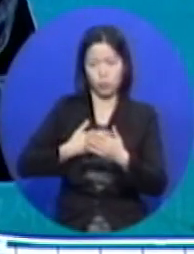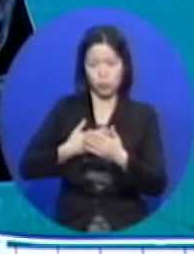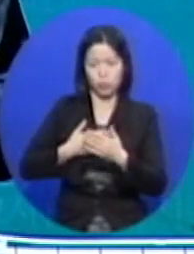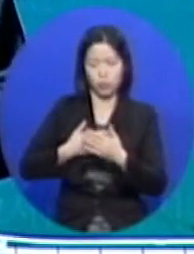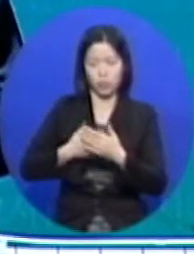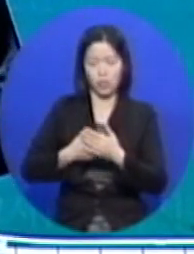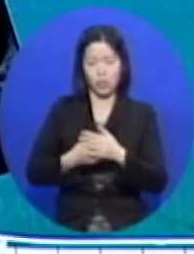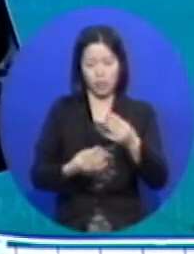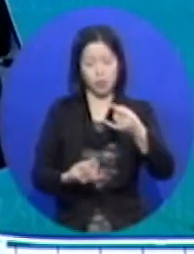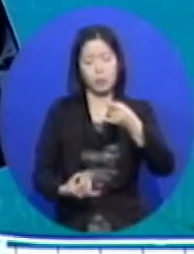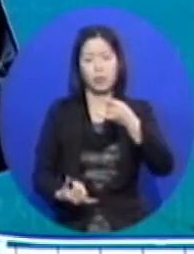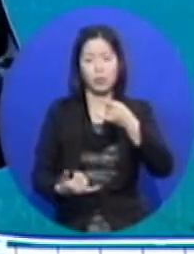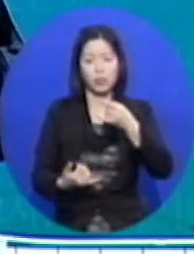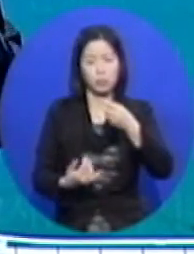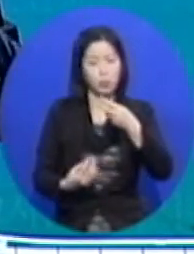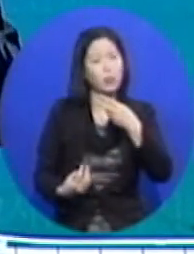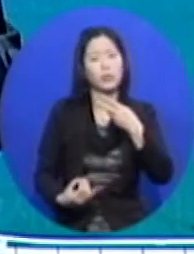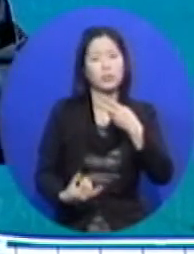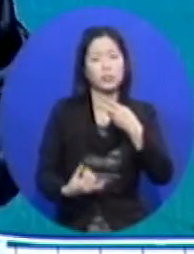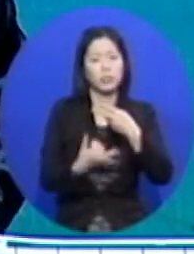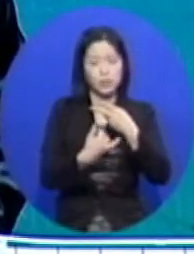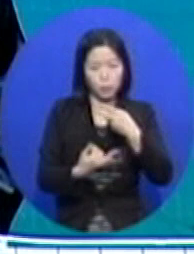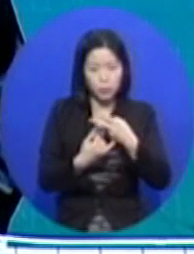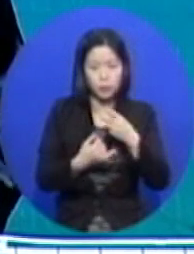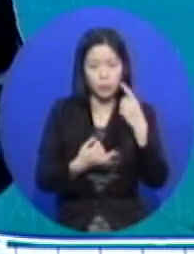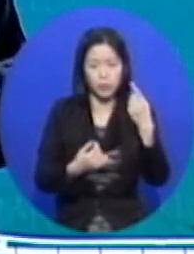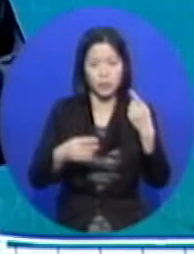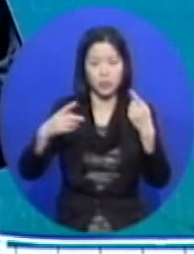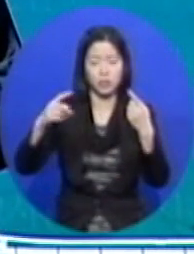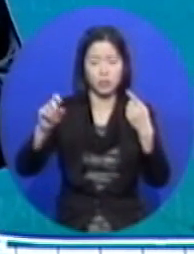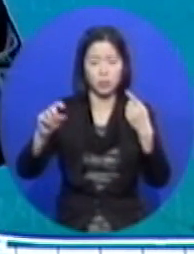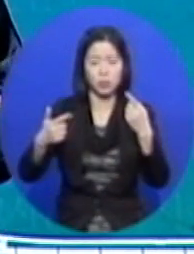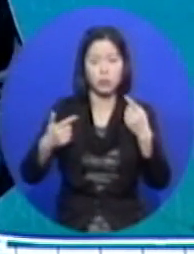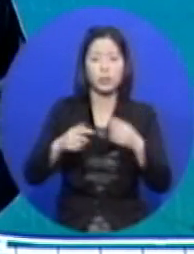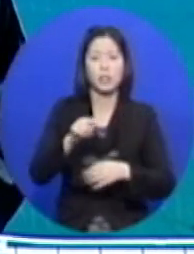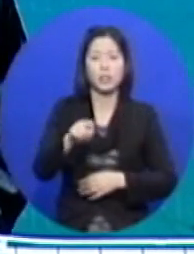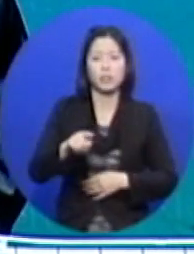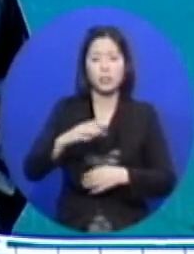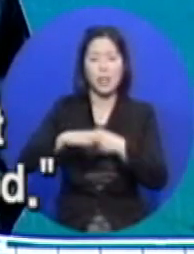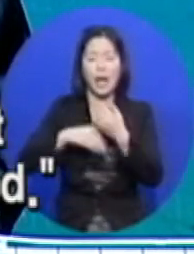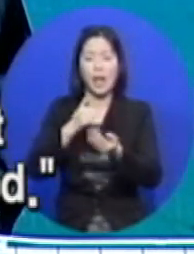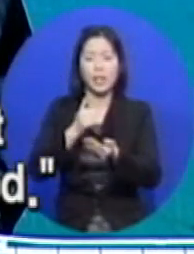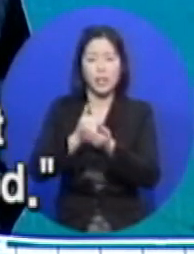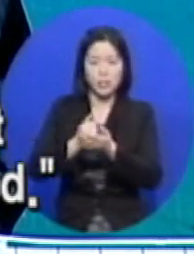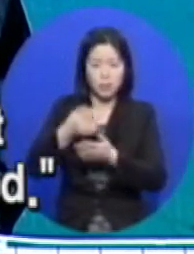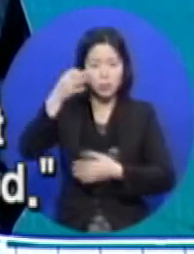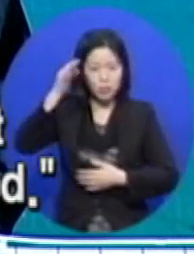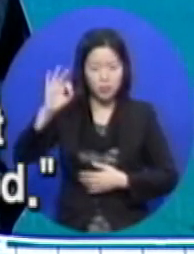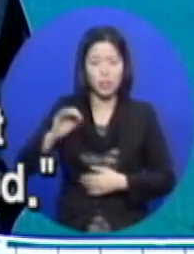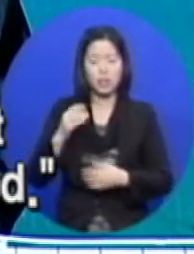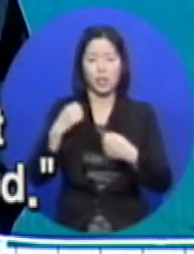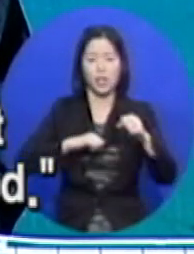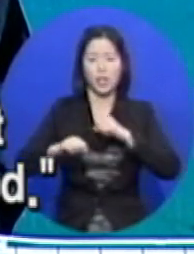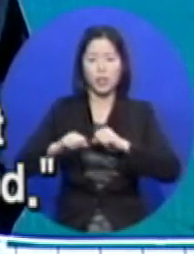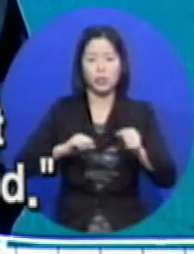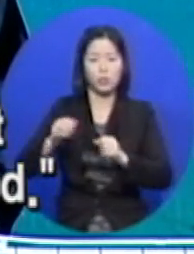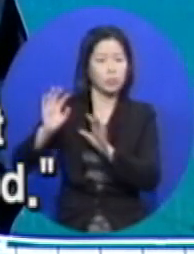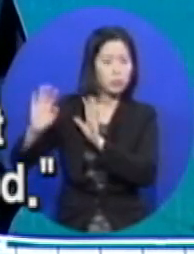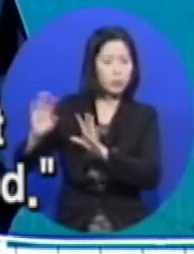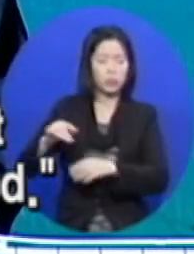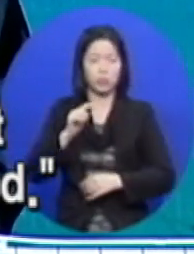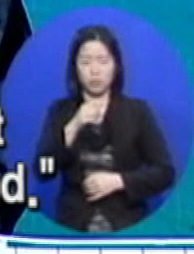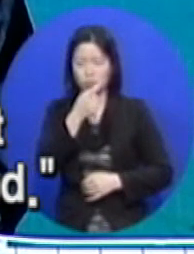보실까요 그들이 하나님을 시인 1 행위로는 부인 아니 가증한 자요 복종하지 아니하는